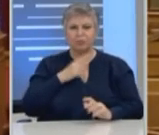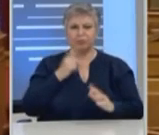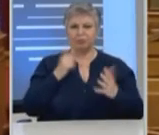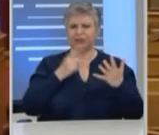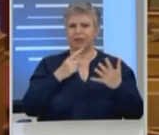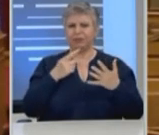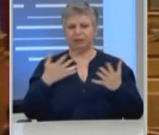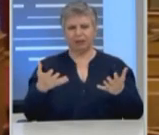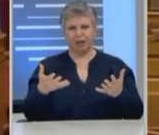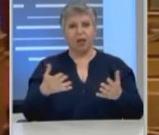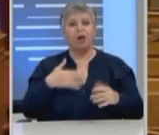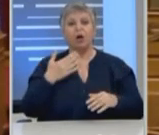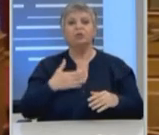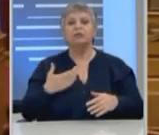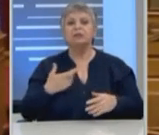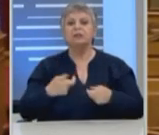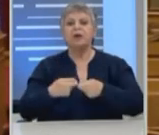Τα αντίμετρα, με συγχωρείτε.